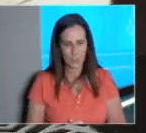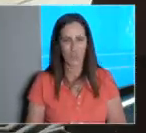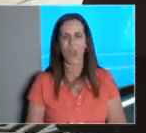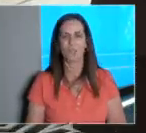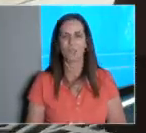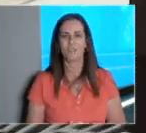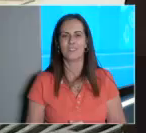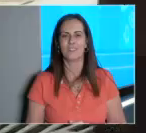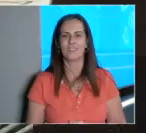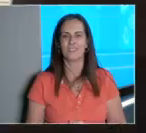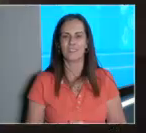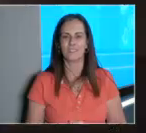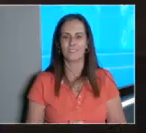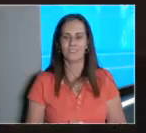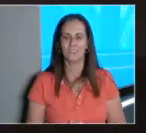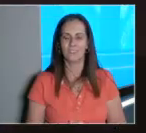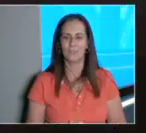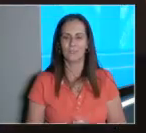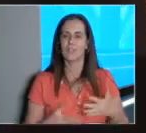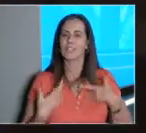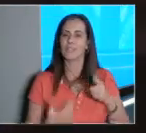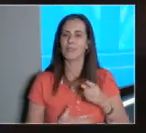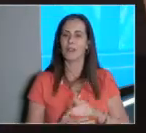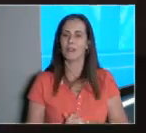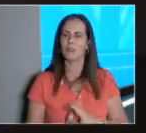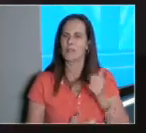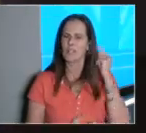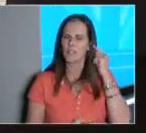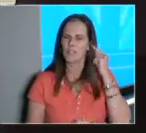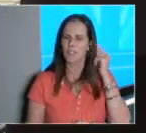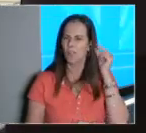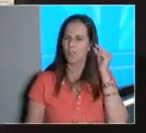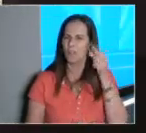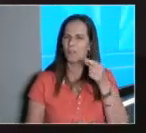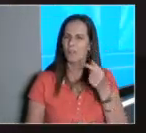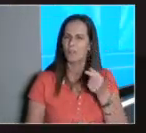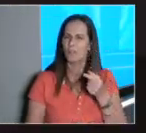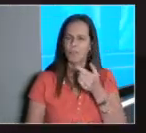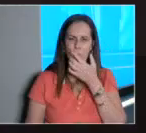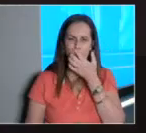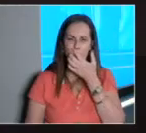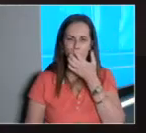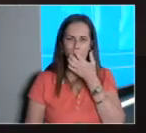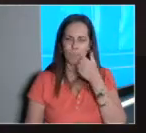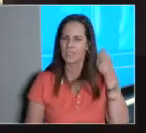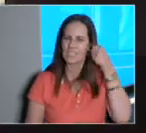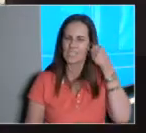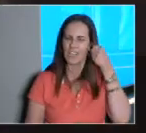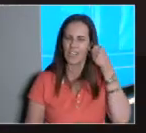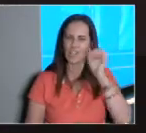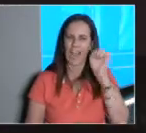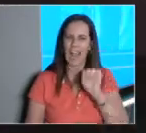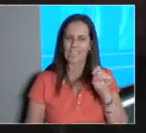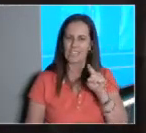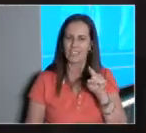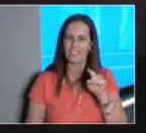אדוני, אנא אחזק את הזה, אני אשמח גם להסבר מה זה האוזנייה המשונה שיש לך באוזן, כי לא ראיתי עוד דבר כזה. זה גלקסי בדס. וואלה, שאתה גם,